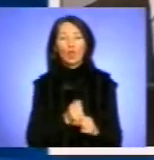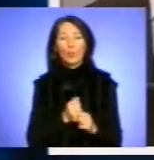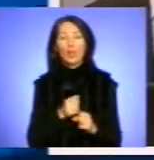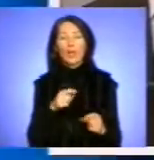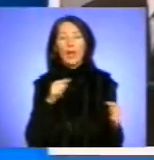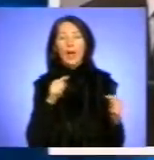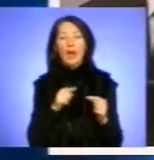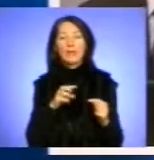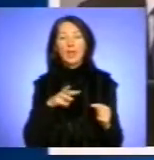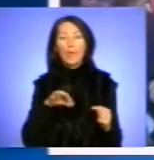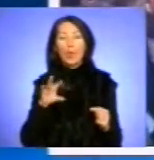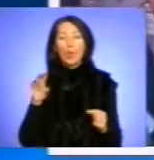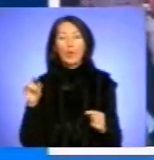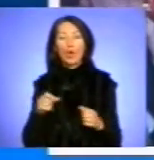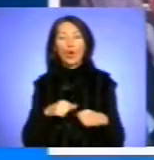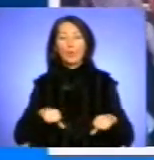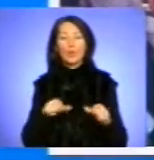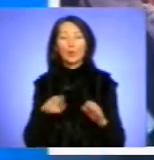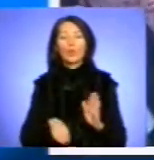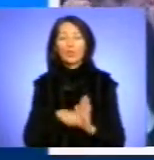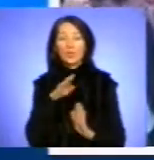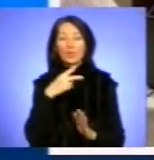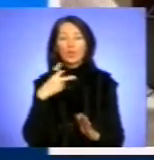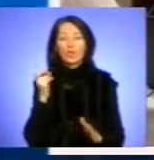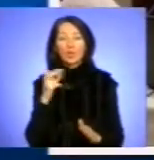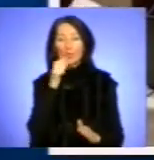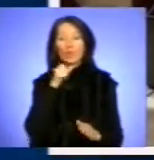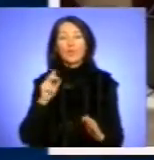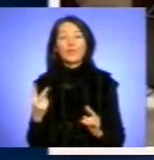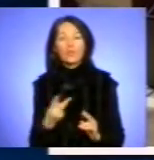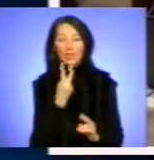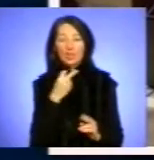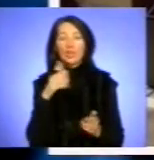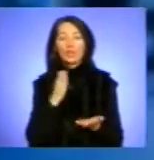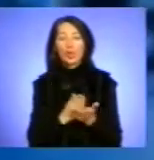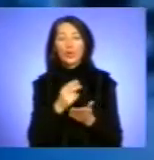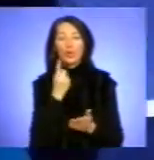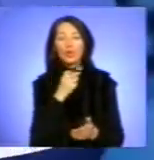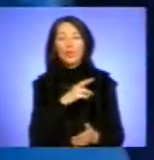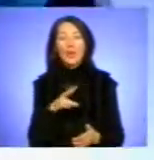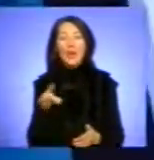антимонопольного комітету зріс у 2012 році вдвічі і становить 1 мільярд гривень.